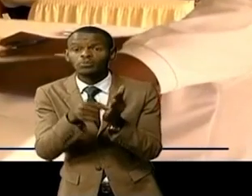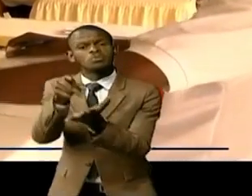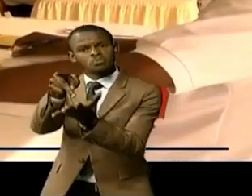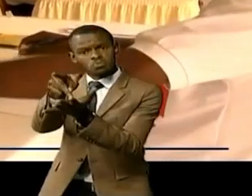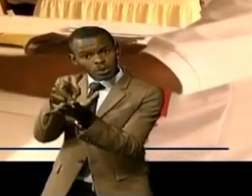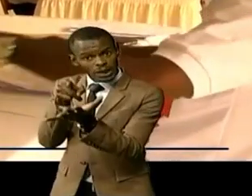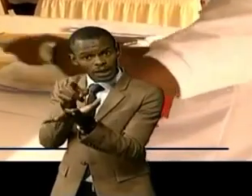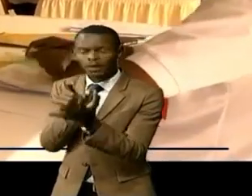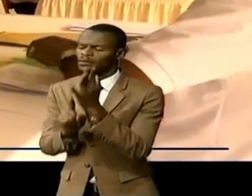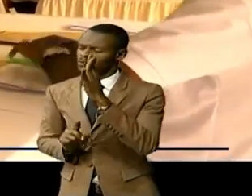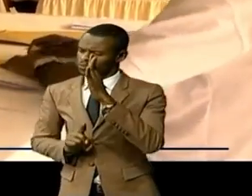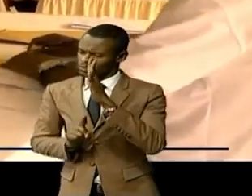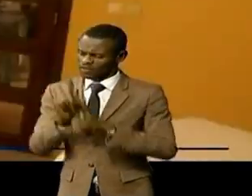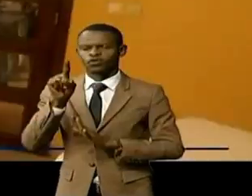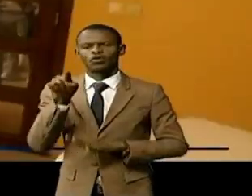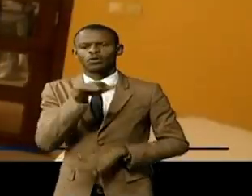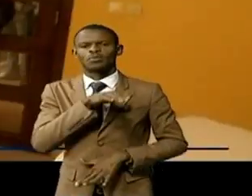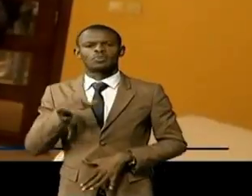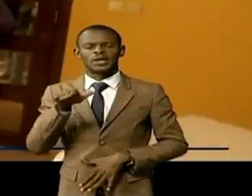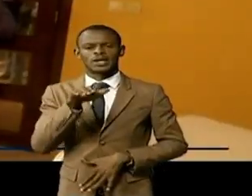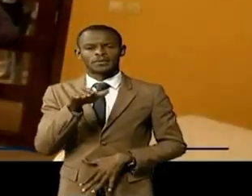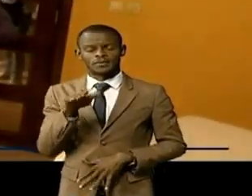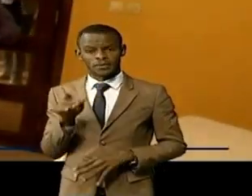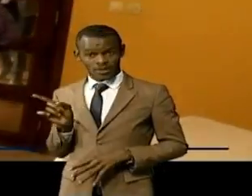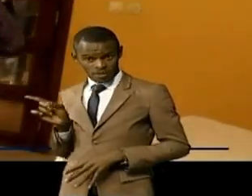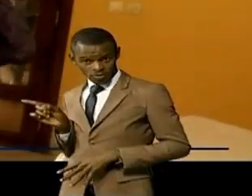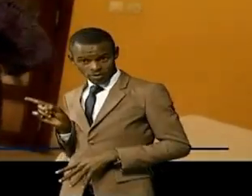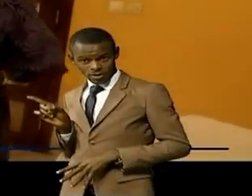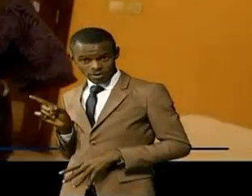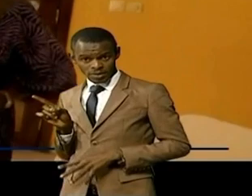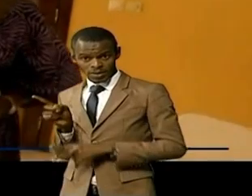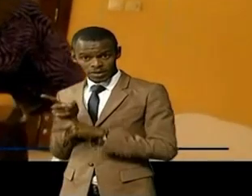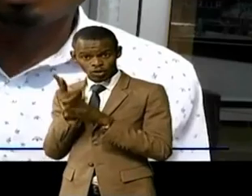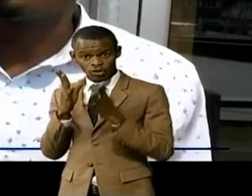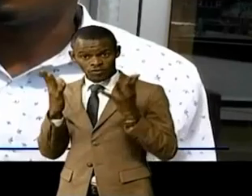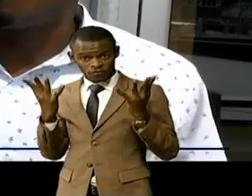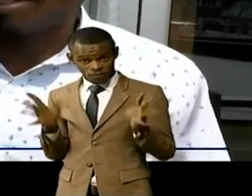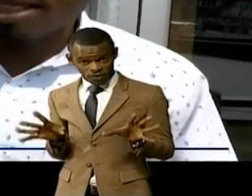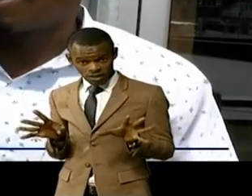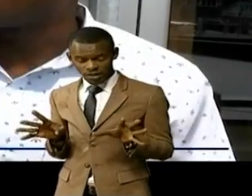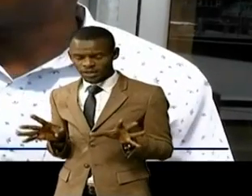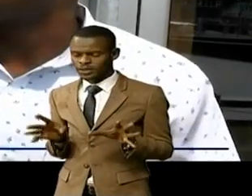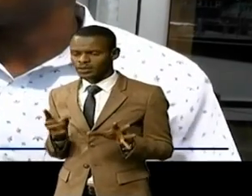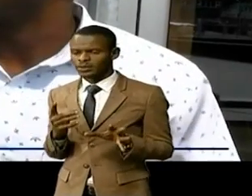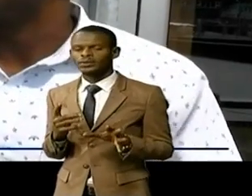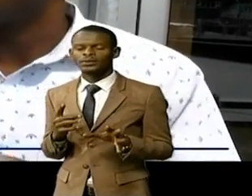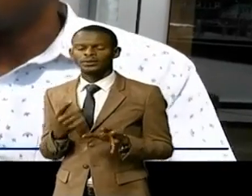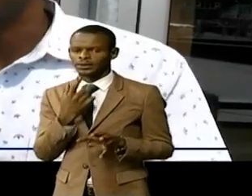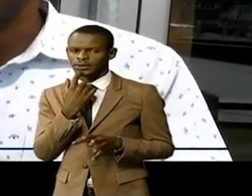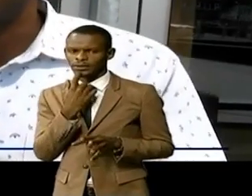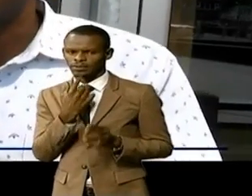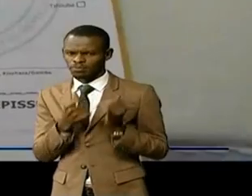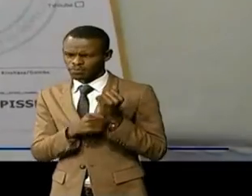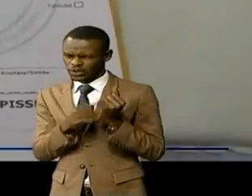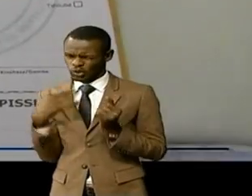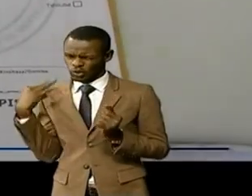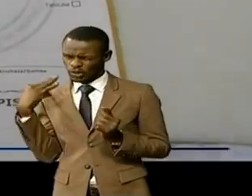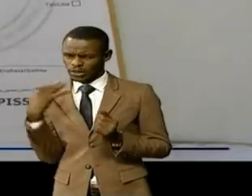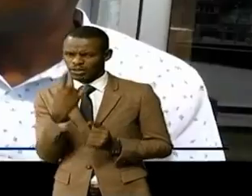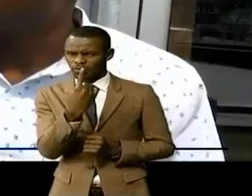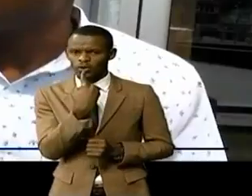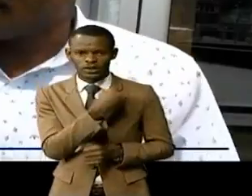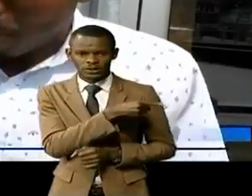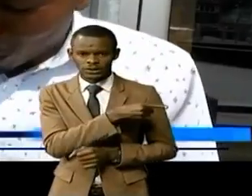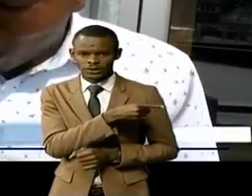son entretien des recrutements, l'un des candidats s'est exprimé. Quand j'ai entendu parler de ces mots, le civisme fiscal, c'est ça qui m'a